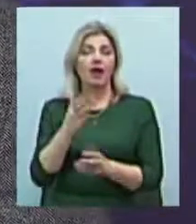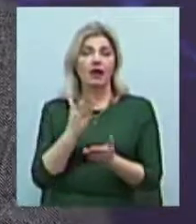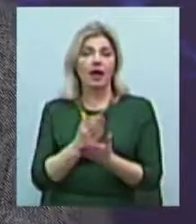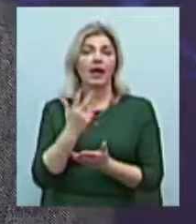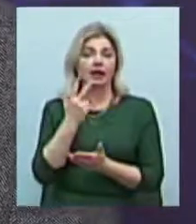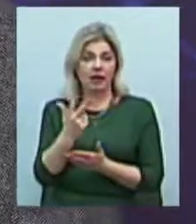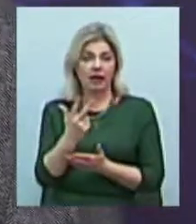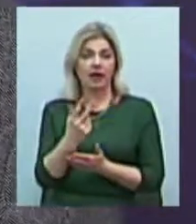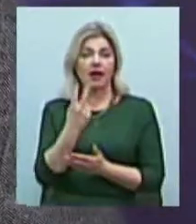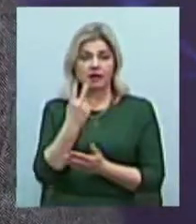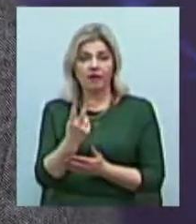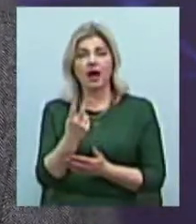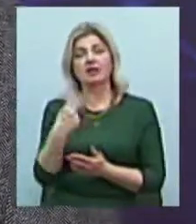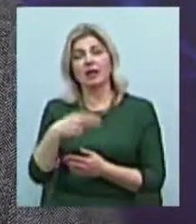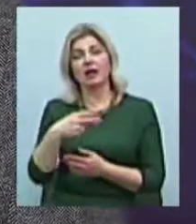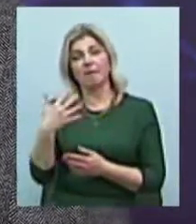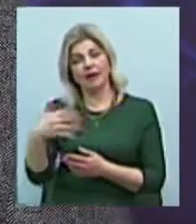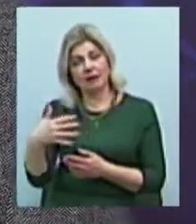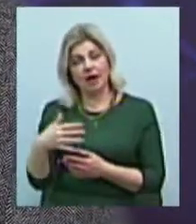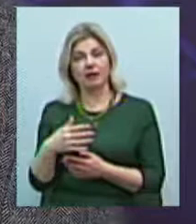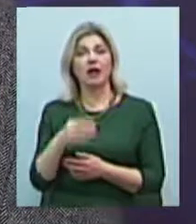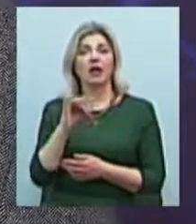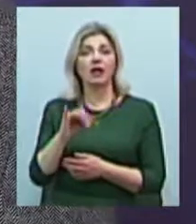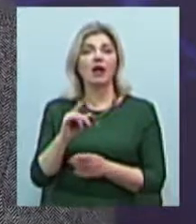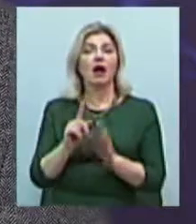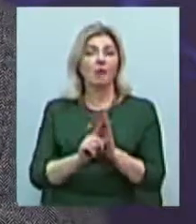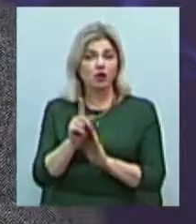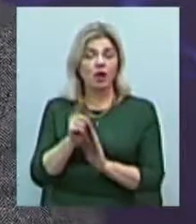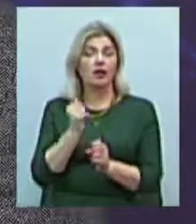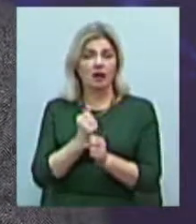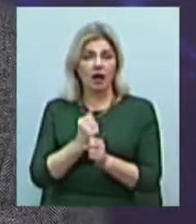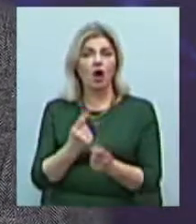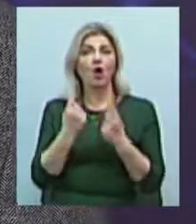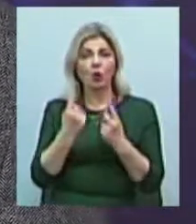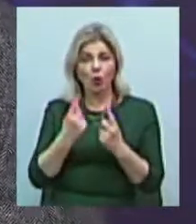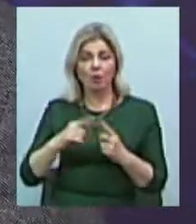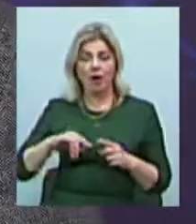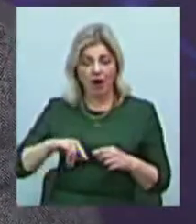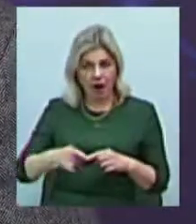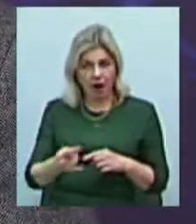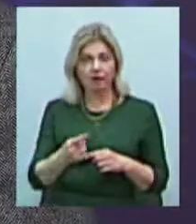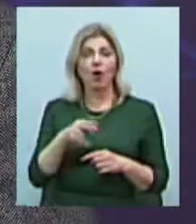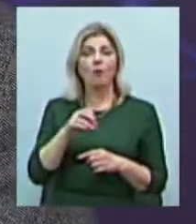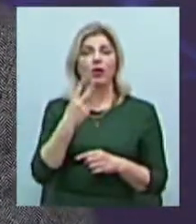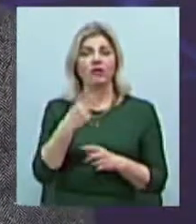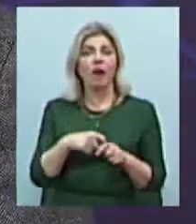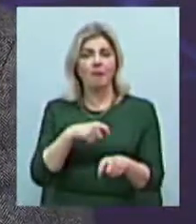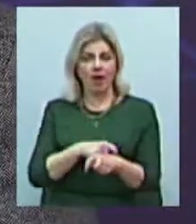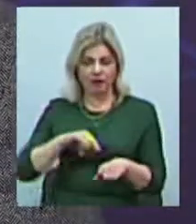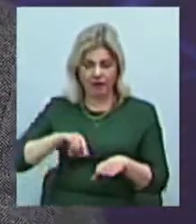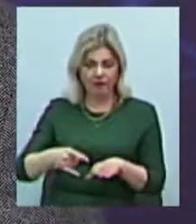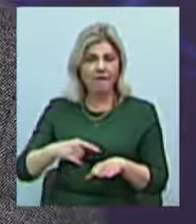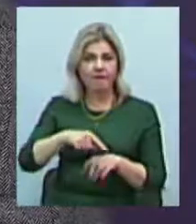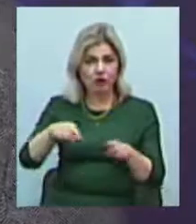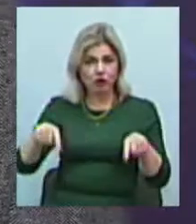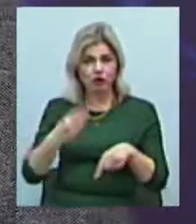– 2-метрово, 1,20-50. Звісно, що він спочатку робить великі карти, проходить картами великими, по 2 метри вирізає ширина